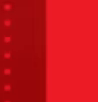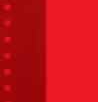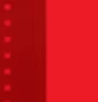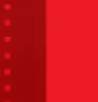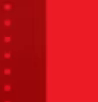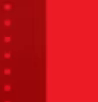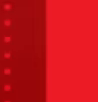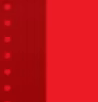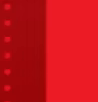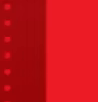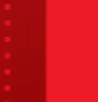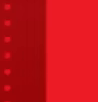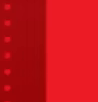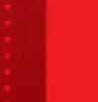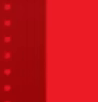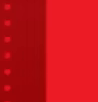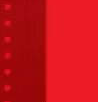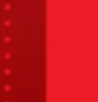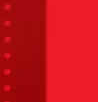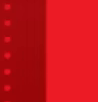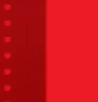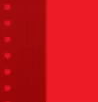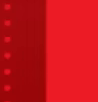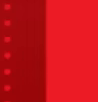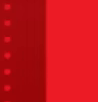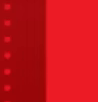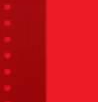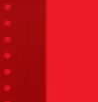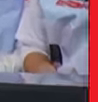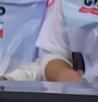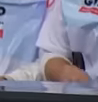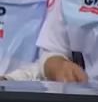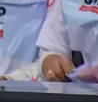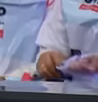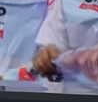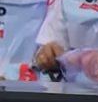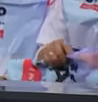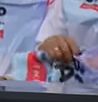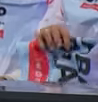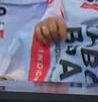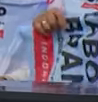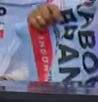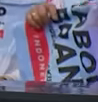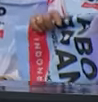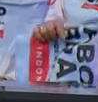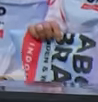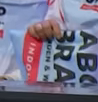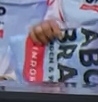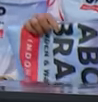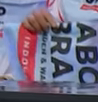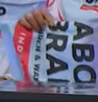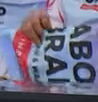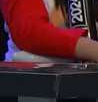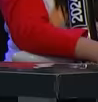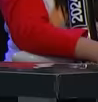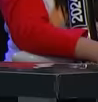kok kok agak beda gitu agak beda-beda gitu loh Mas Rinto saya enggak terlalu kenal dari dulunya jadi saya enggak tahu dia beda atau enggak ketika